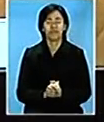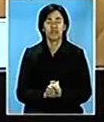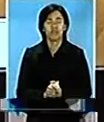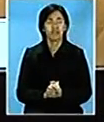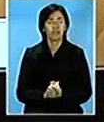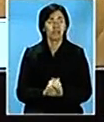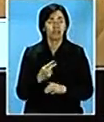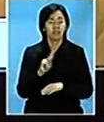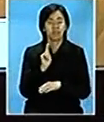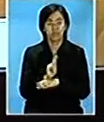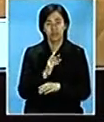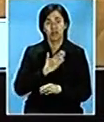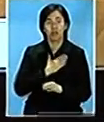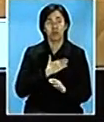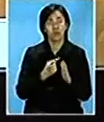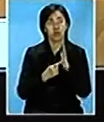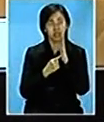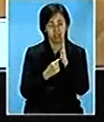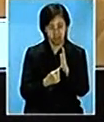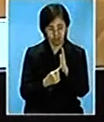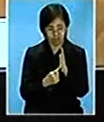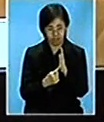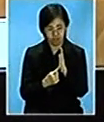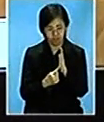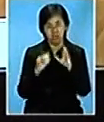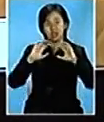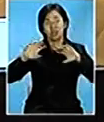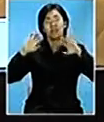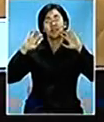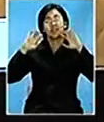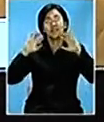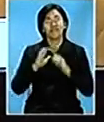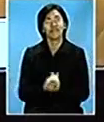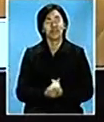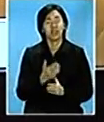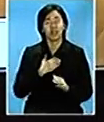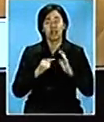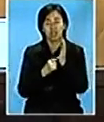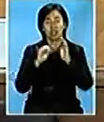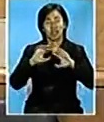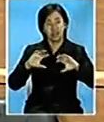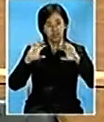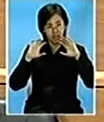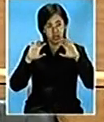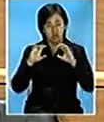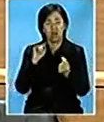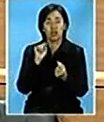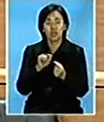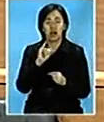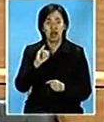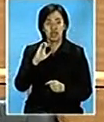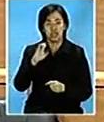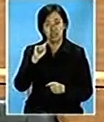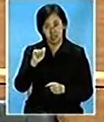ครับผมมีข้อเสนอแนะไปยังรัฐบาลนะครับในเรื่องของการเรื่องของ ICT